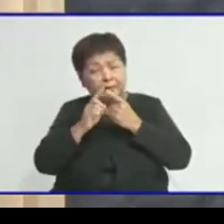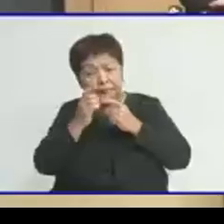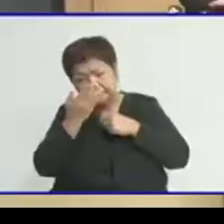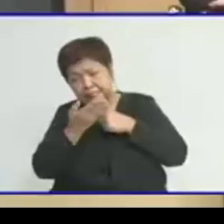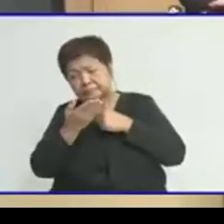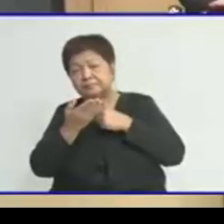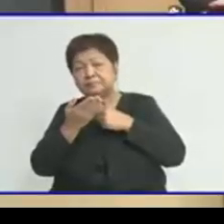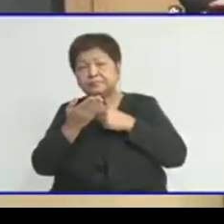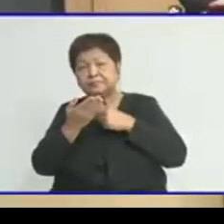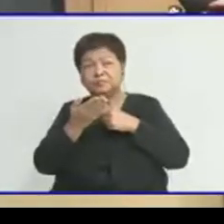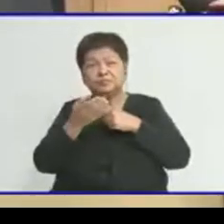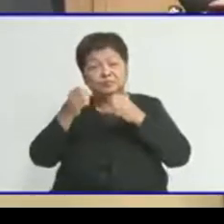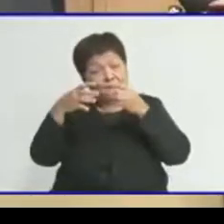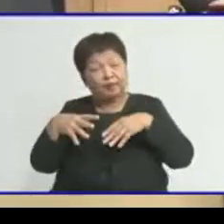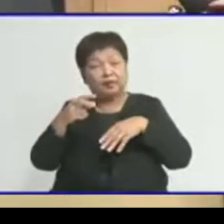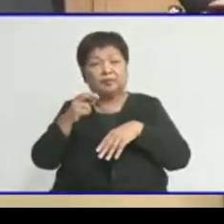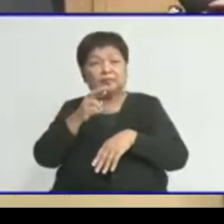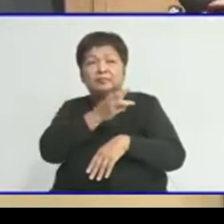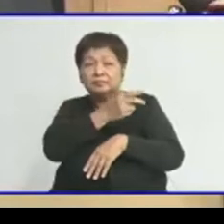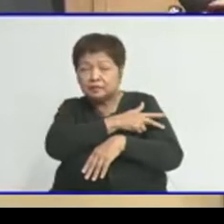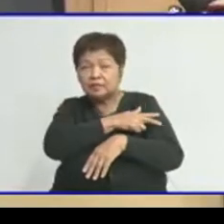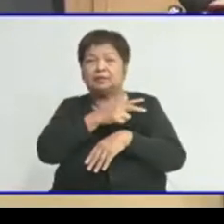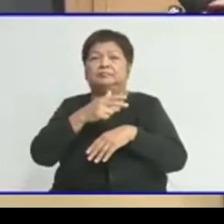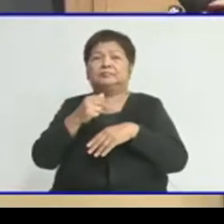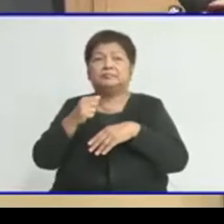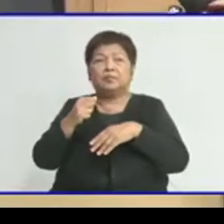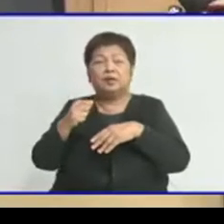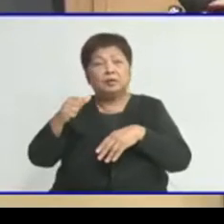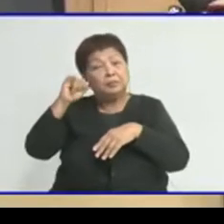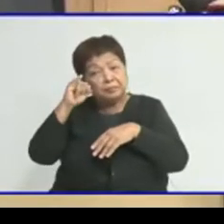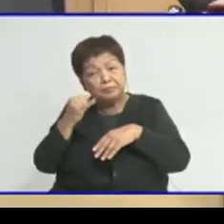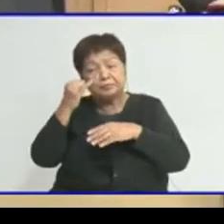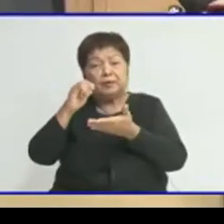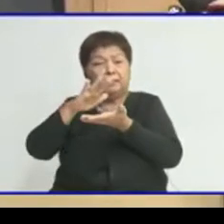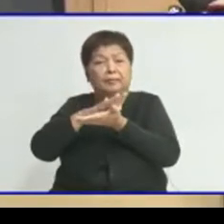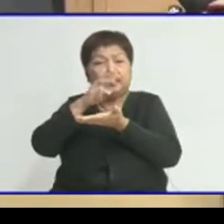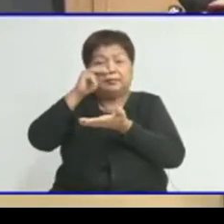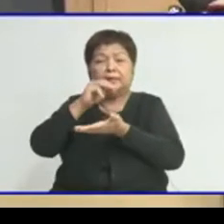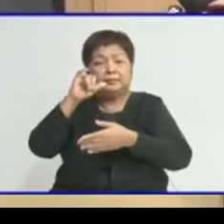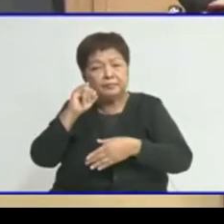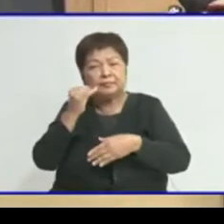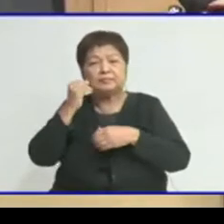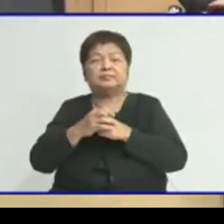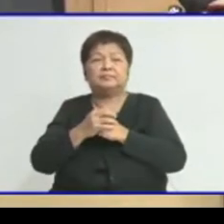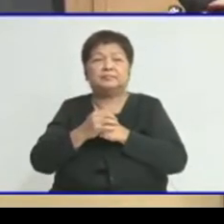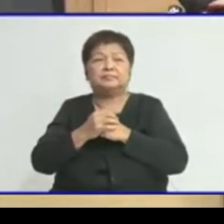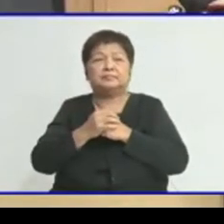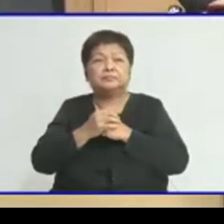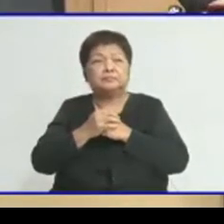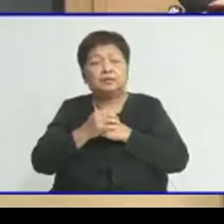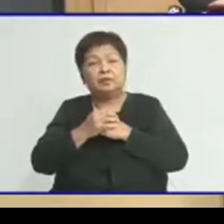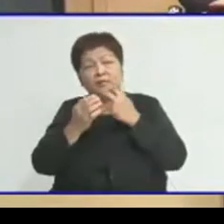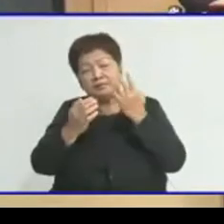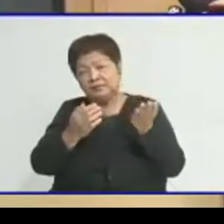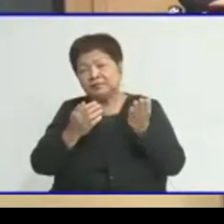อาจารย์ดร.พานุพันธ์จิตเที่ยงจากคณะรัฐศาสตร์จุฬาลงกรณ์มหาวิทยาลัยค่ะท่านที่สองนะค